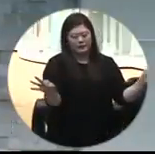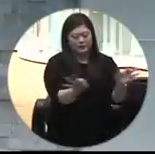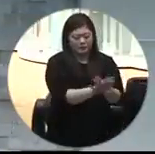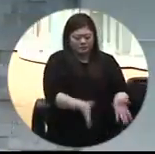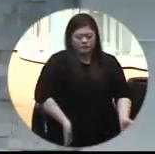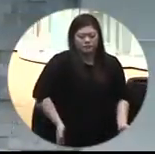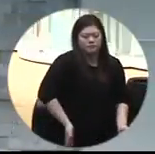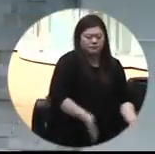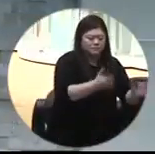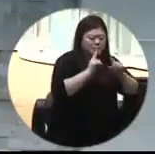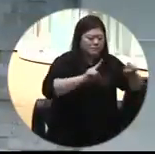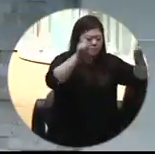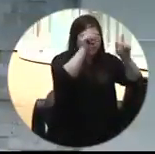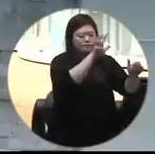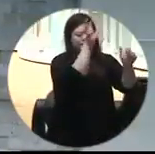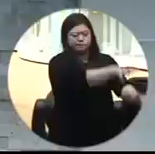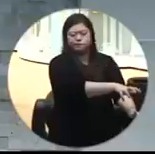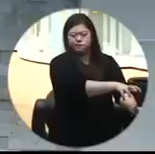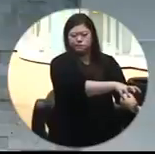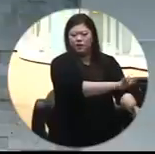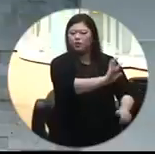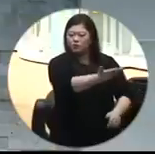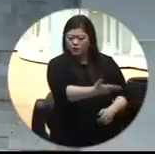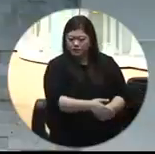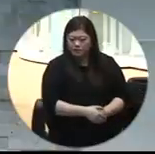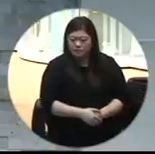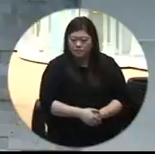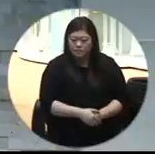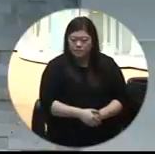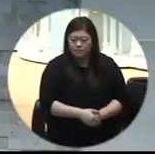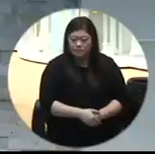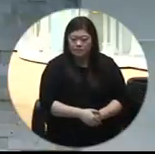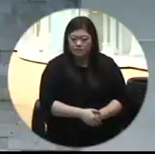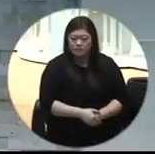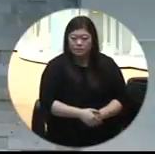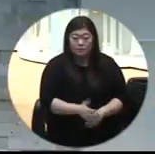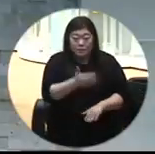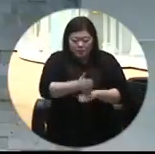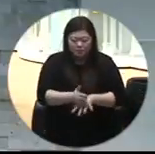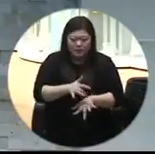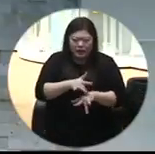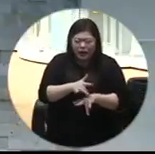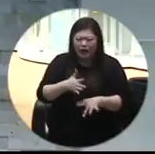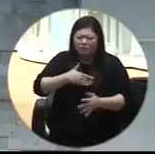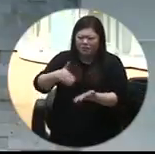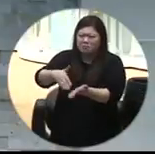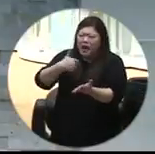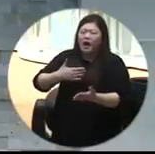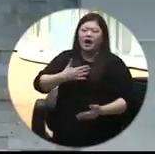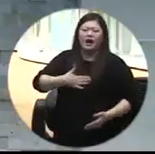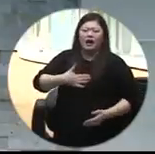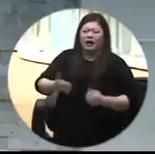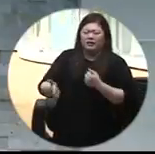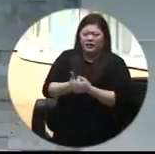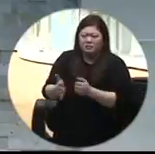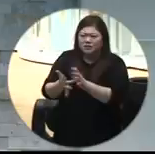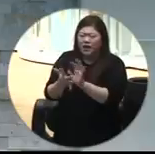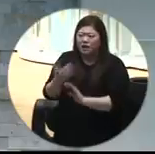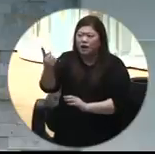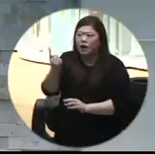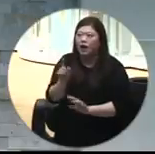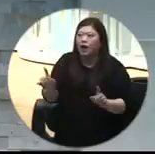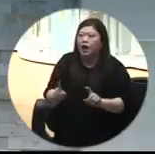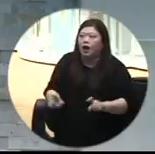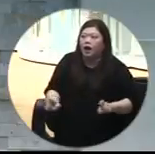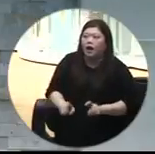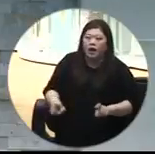속에 갇히게 됩니다. 이 귀신들은 자신들의 운명을 이미 알고 있기 때문에 주어진